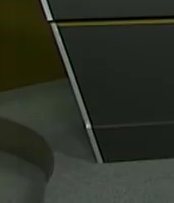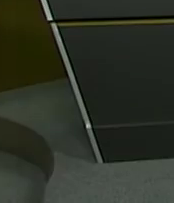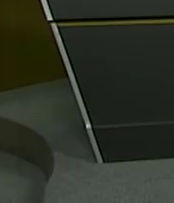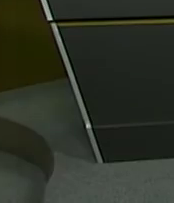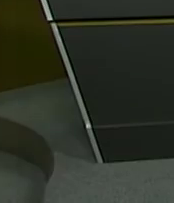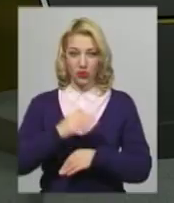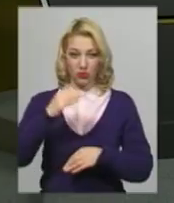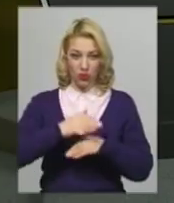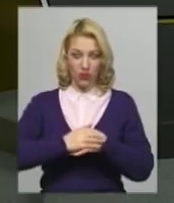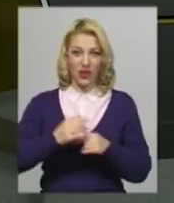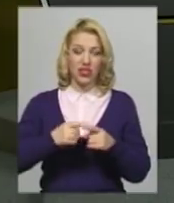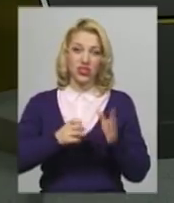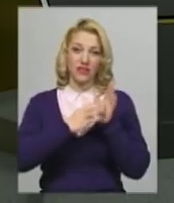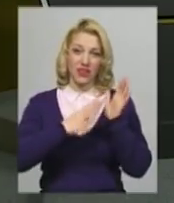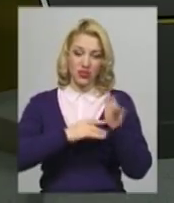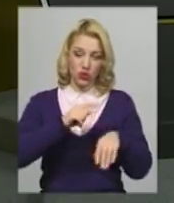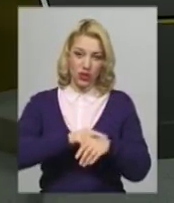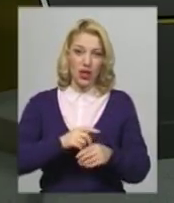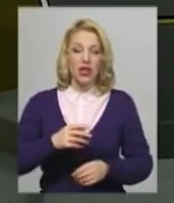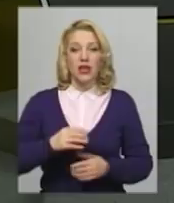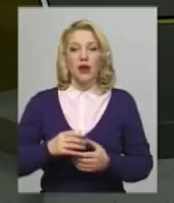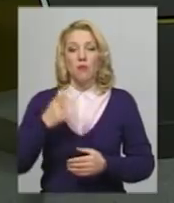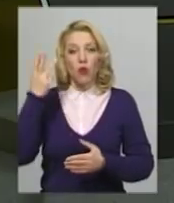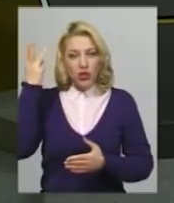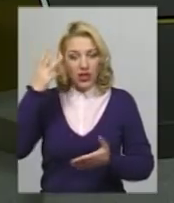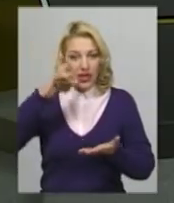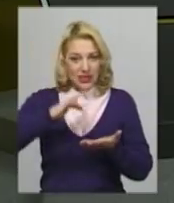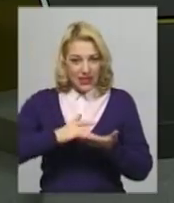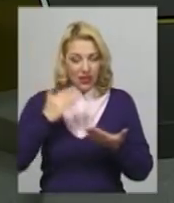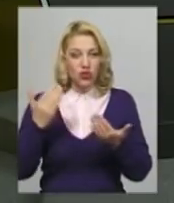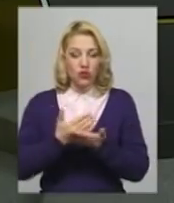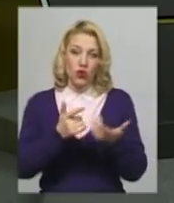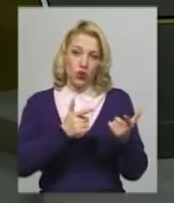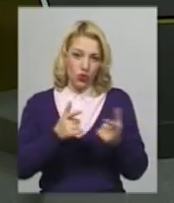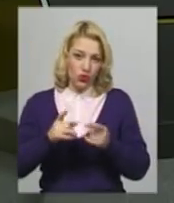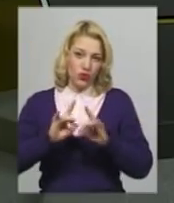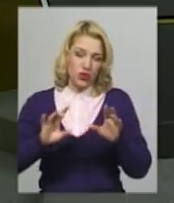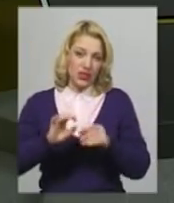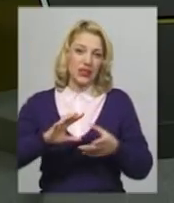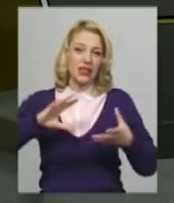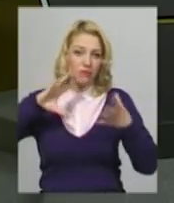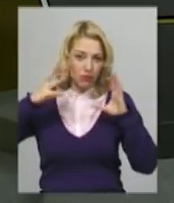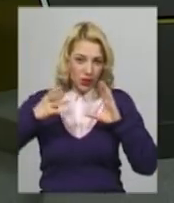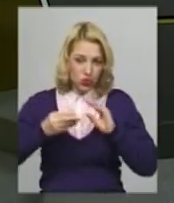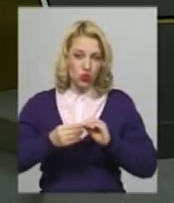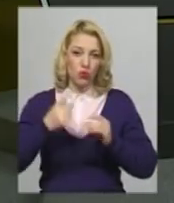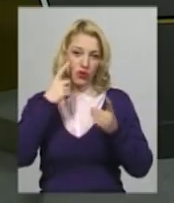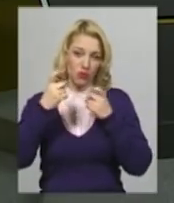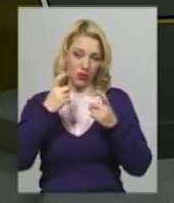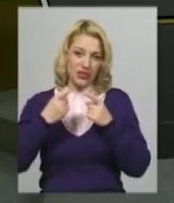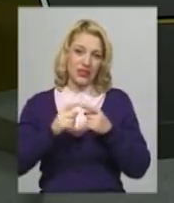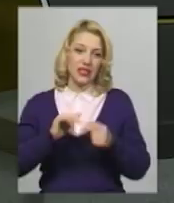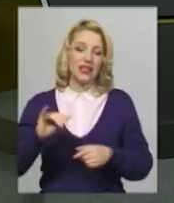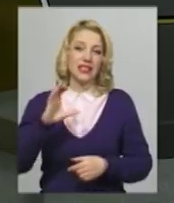Доброго вечора, 19 година. Служба новин Суспільномовника «Поділля-Центр» готова підбити інформаційний підсумок середи 3 квітня. В студії